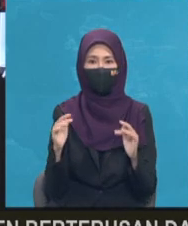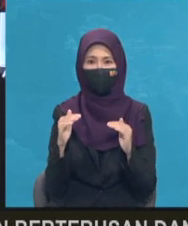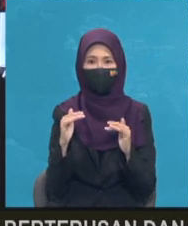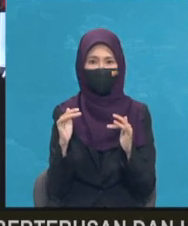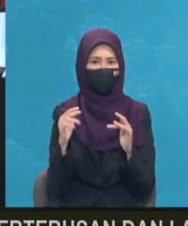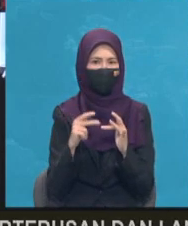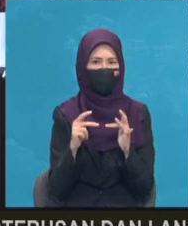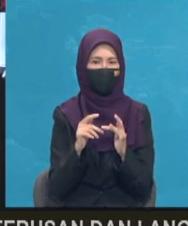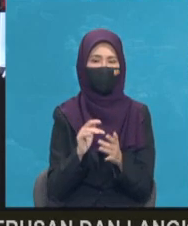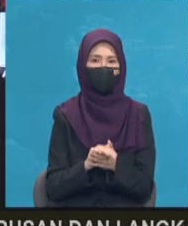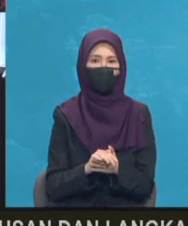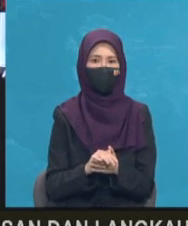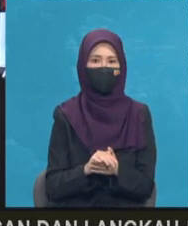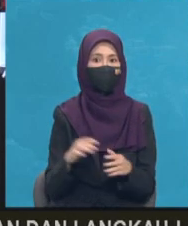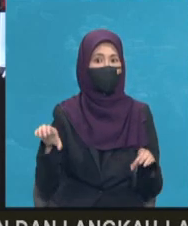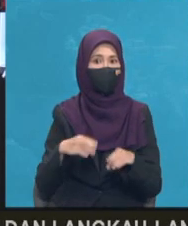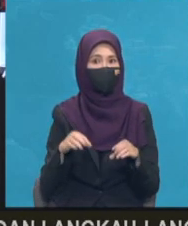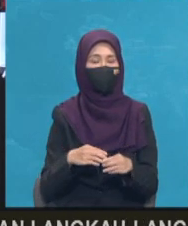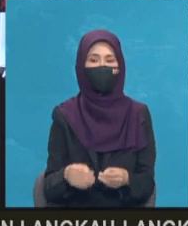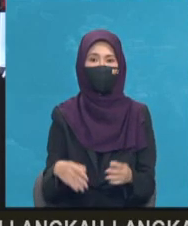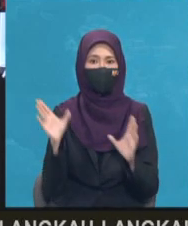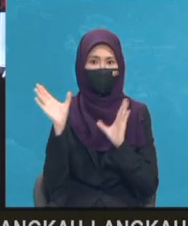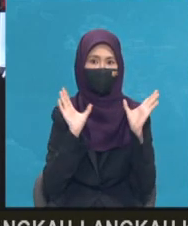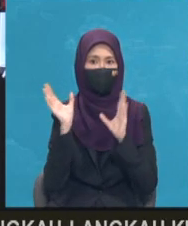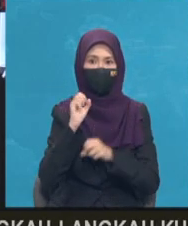akan diadakan di Malaysia tahun hadapan